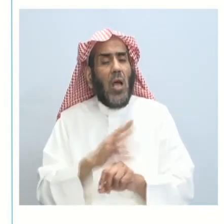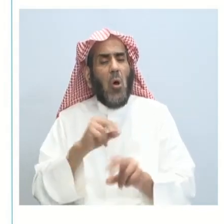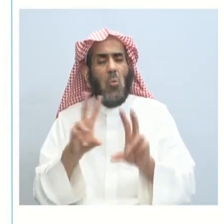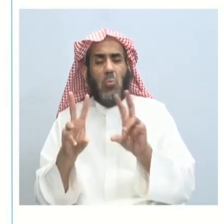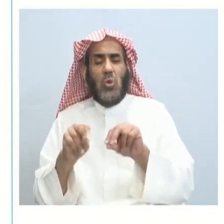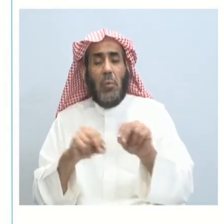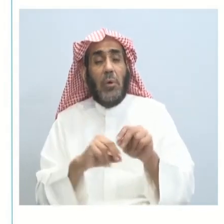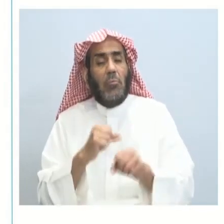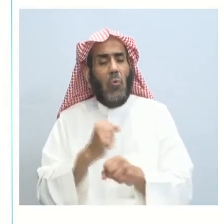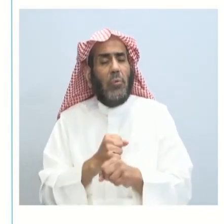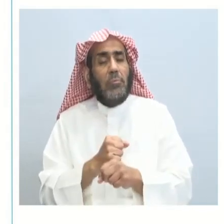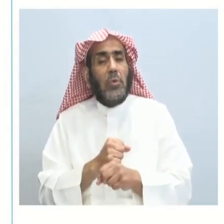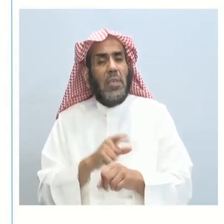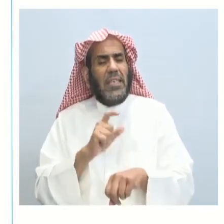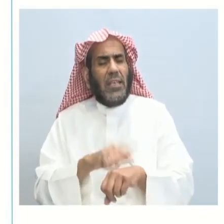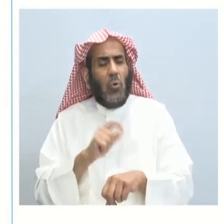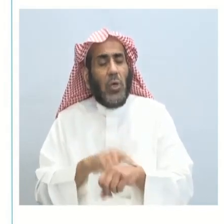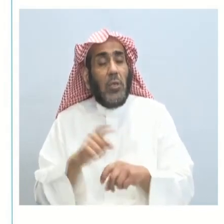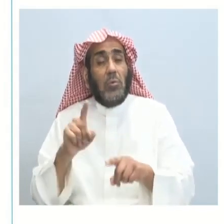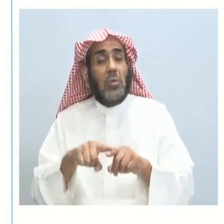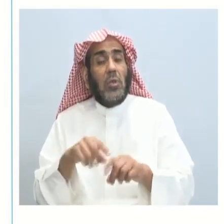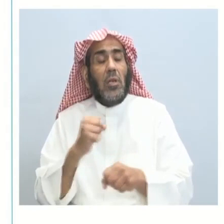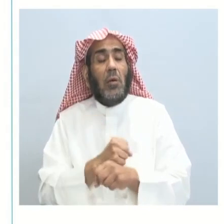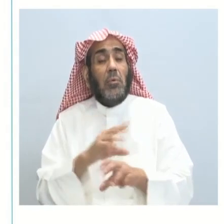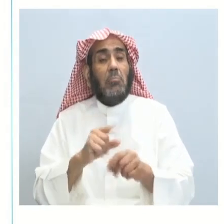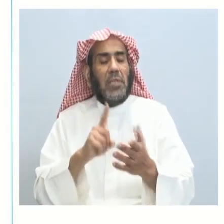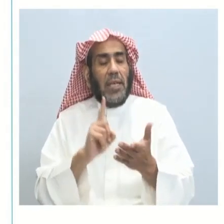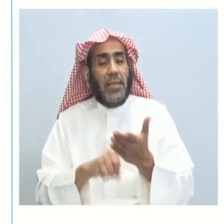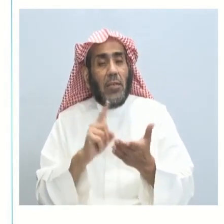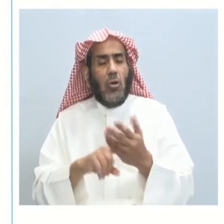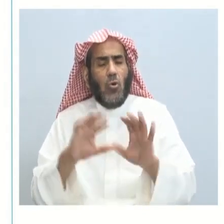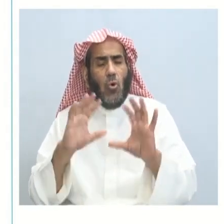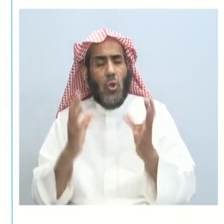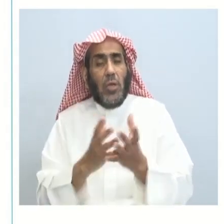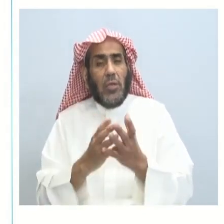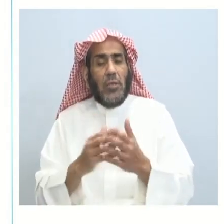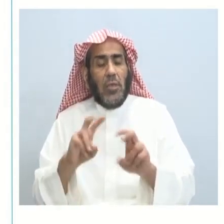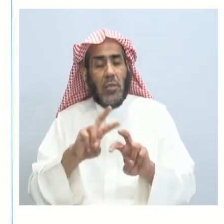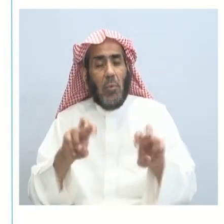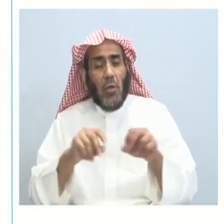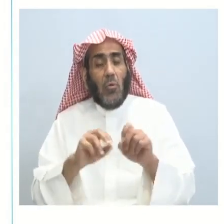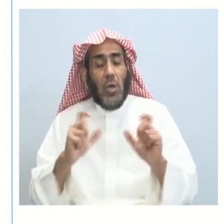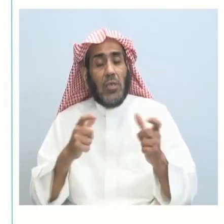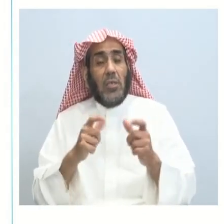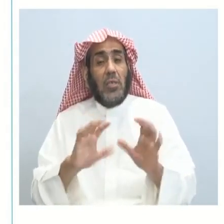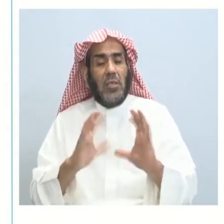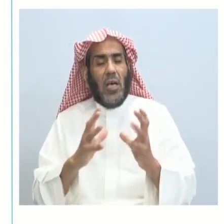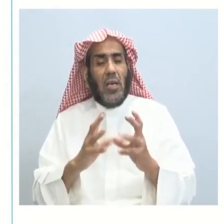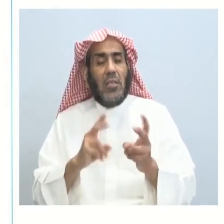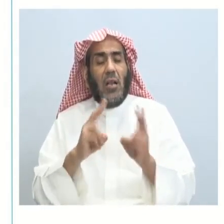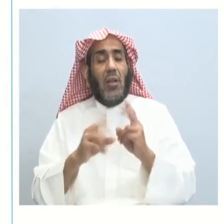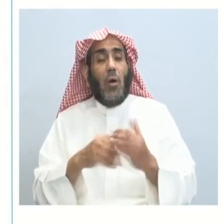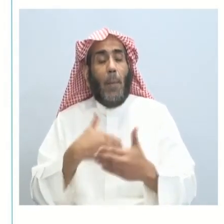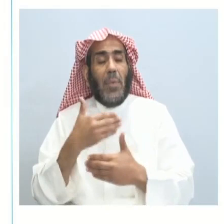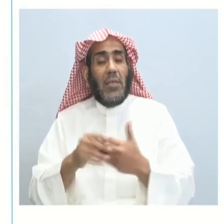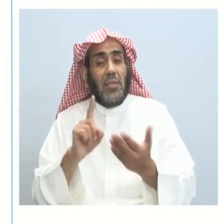مشابهه ايضا التوقيت المناسب لاقامتها بالتاكيد كل ذلك ستبحث لجنه اداره الفعاليه بعد ذلك